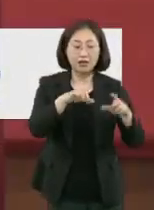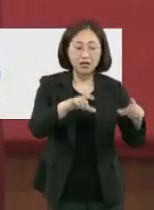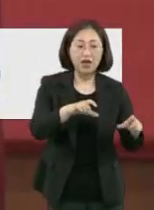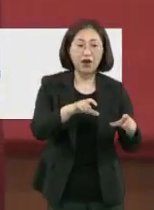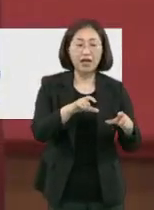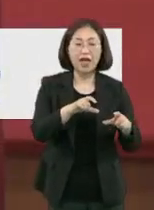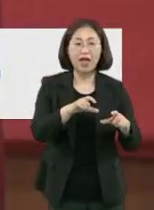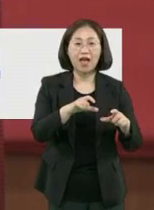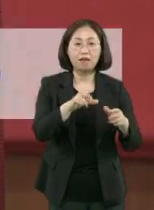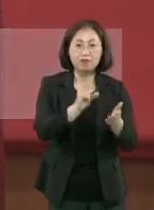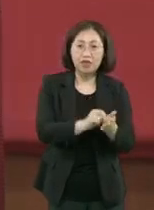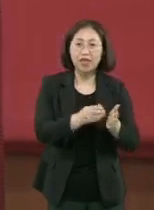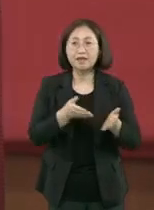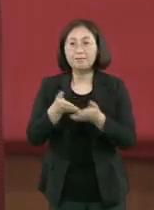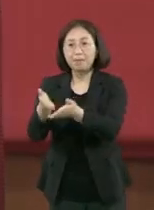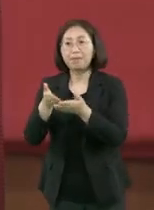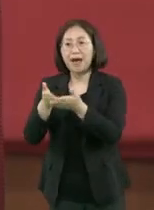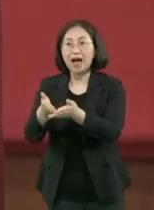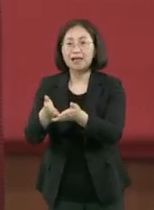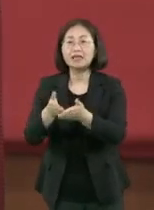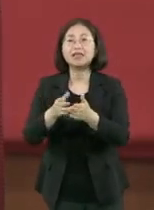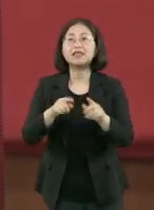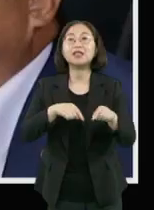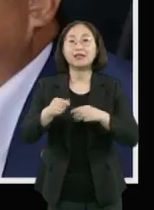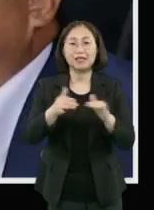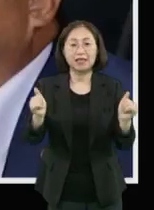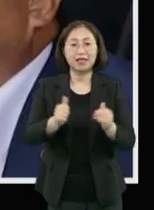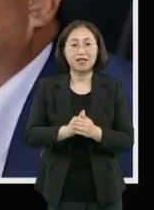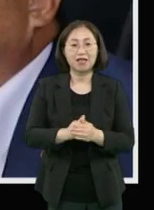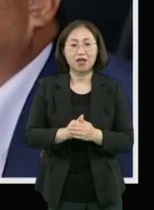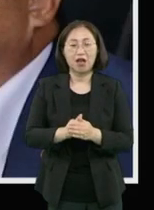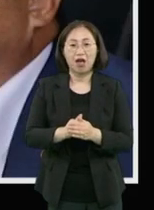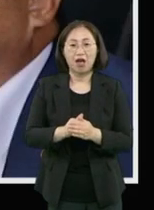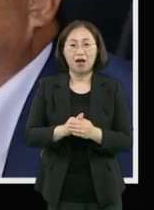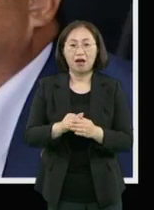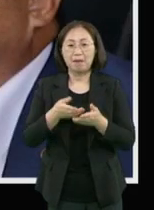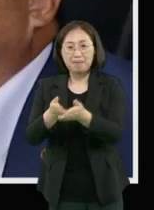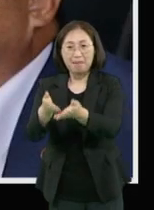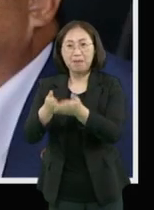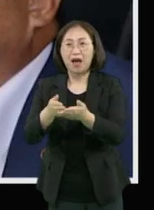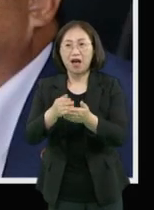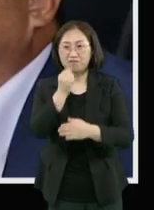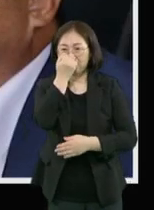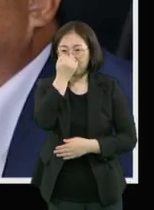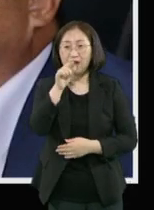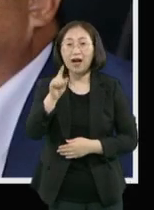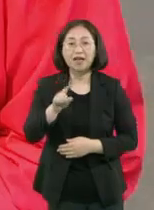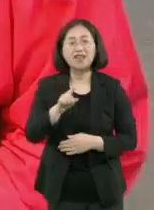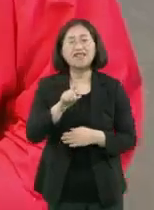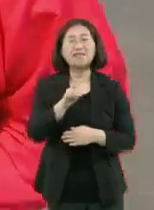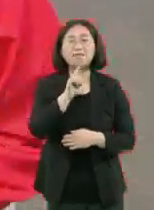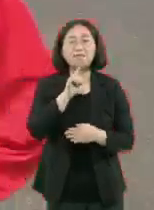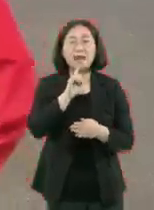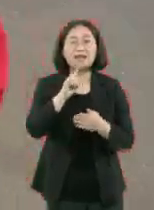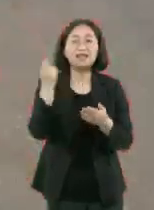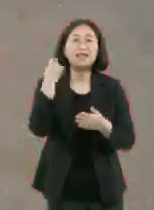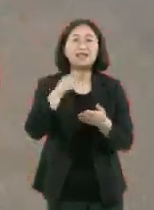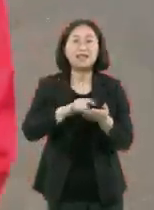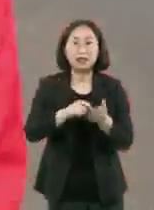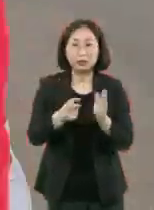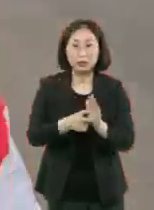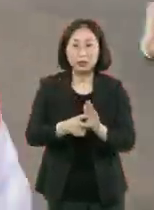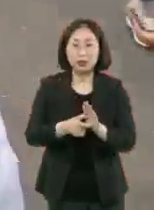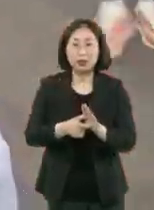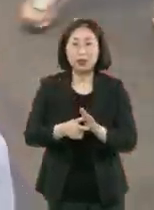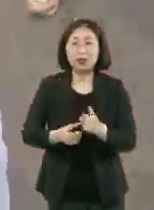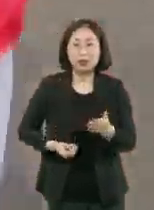내는 데 주력한 대표 정치인으로 꼽히는데 때로는 다소 발언이 과하다는 평가까지 있을 정도입니다. 이번